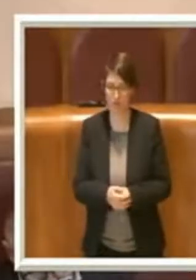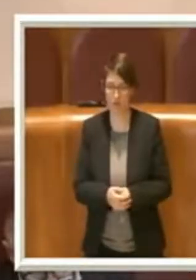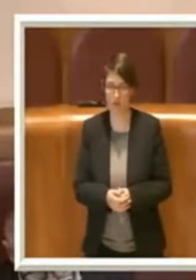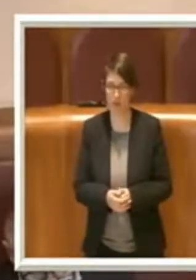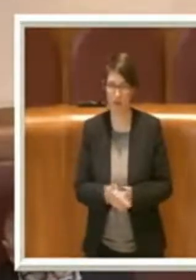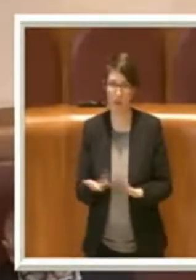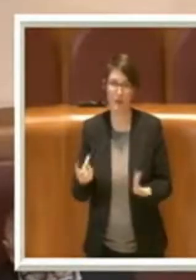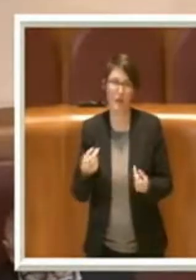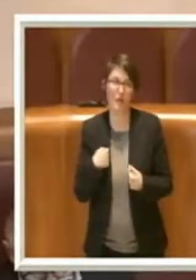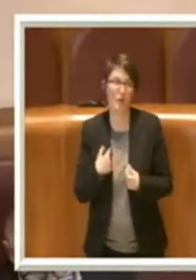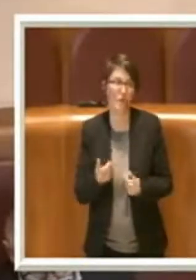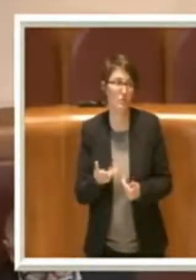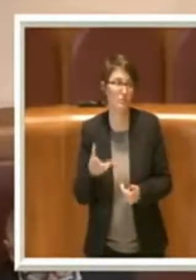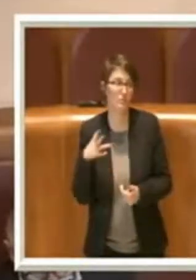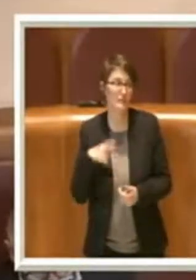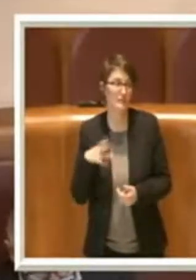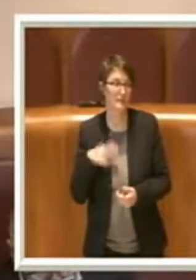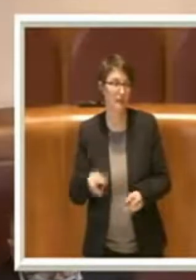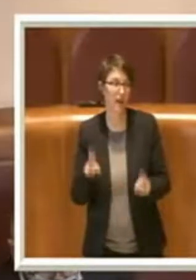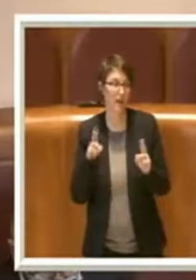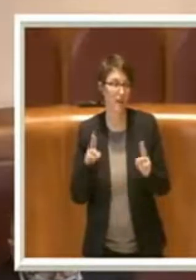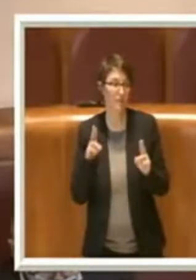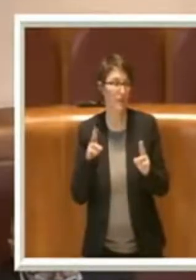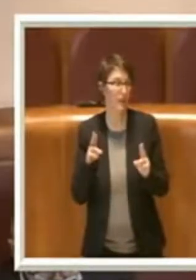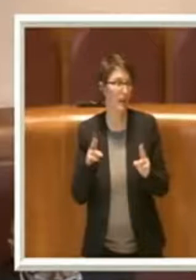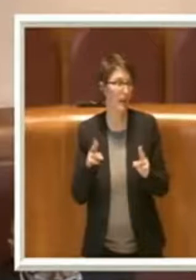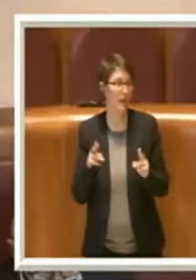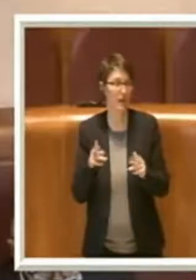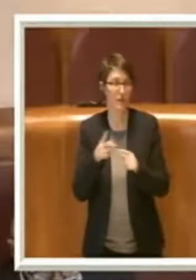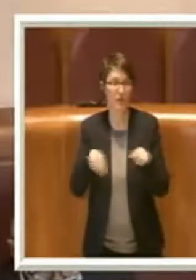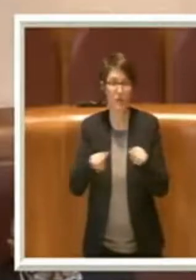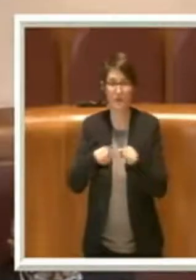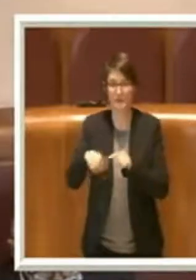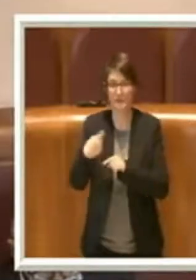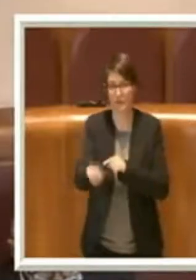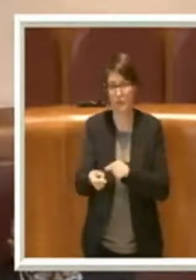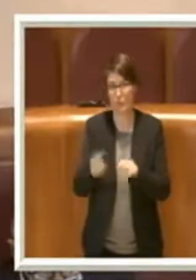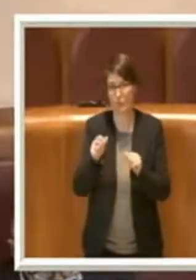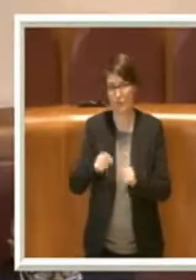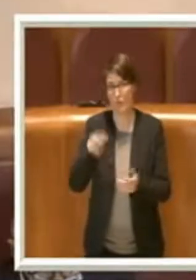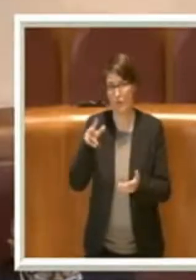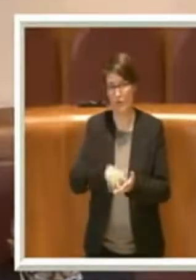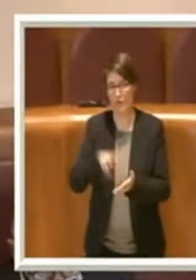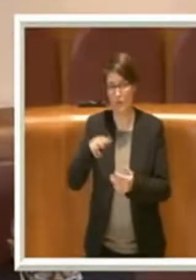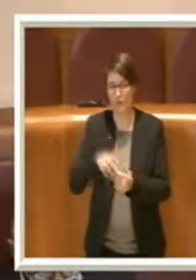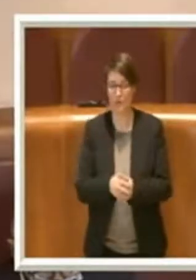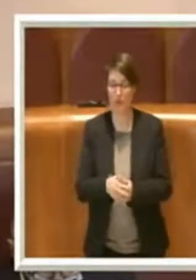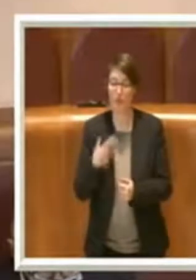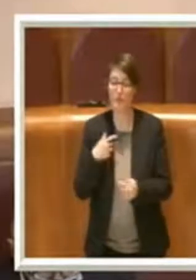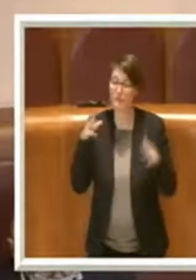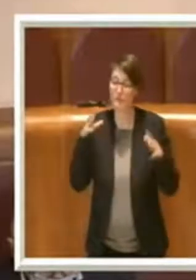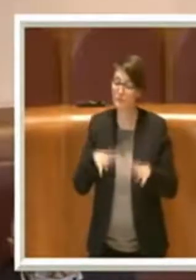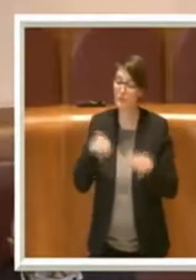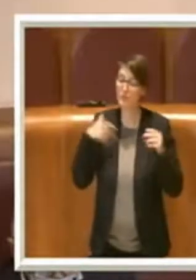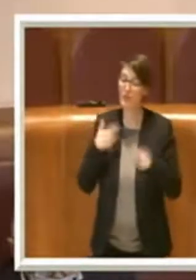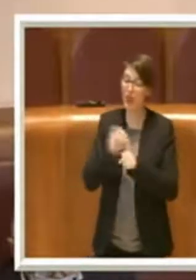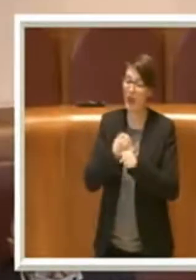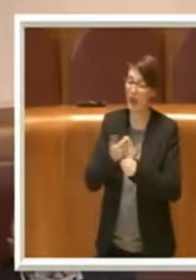sicuramente, io mi auguro ovviamente nella prossima seduta. Si è iniziato questo lavoro di collaborazione